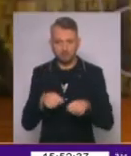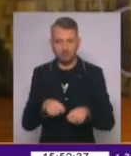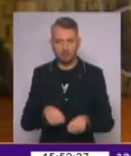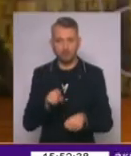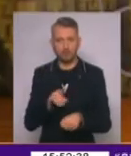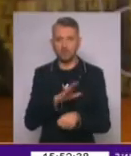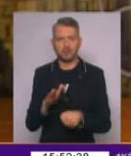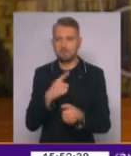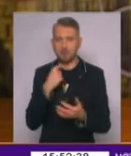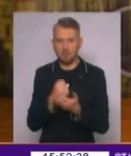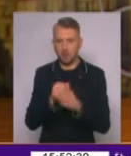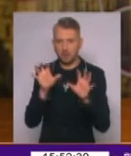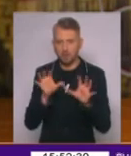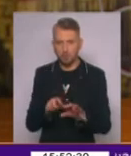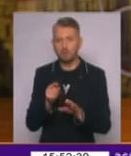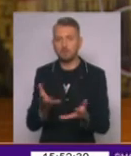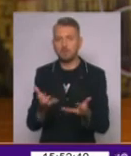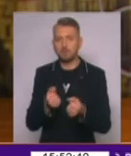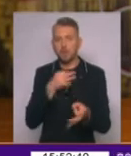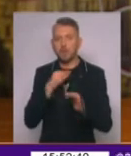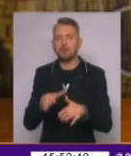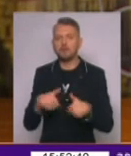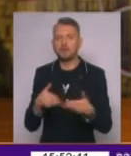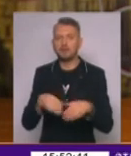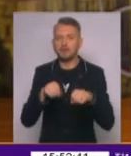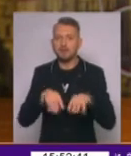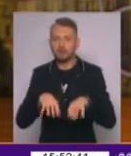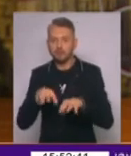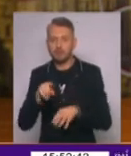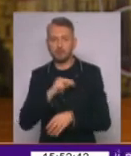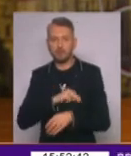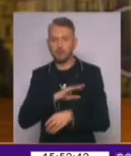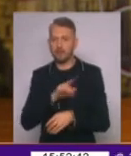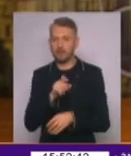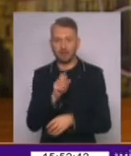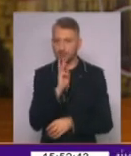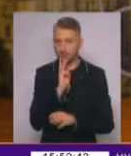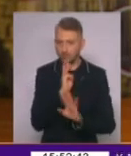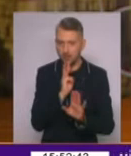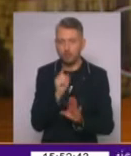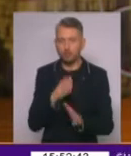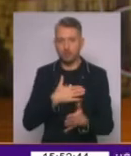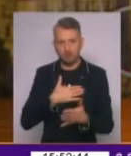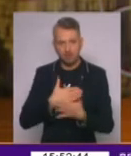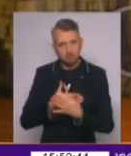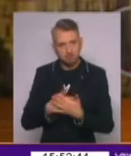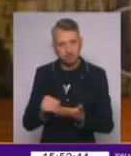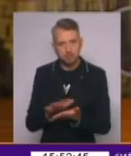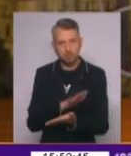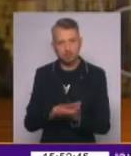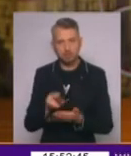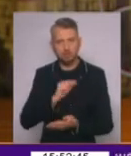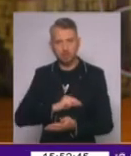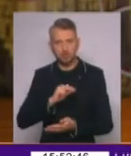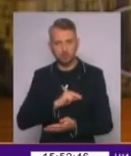не приймають закони, вони приймають рекомендаційні рішення, вони працюють не за заробітну платню, вони є громадськими діячами, які